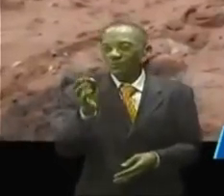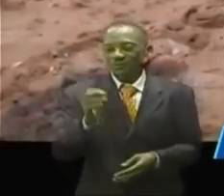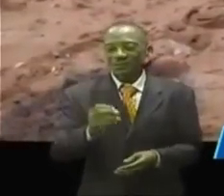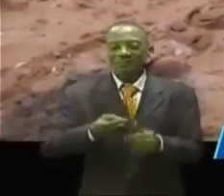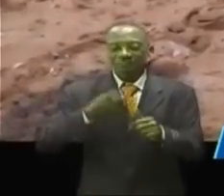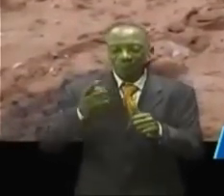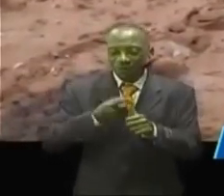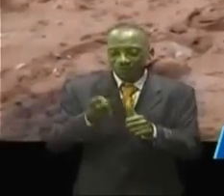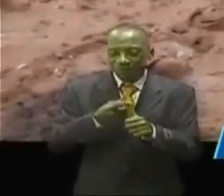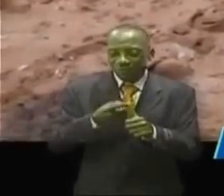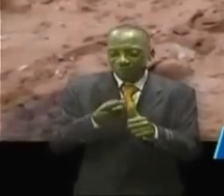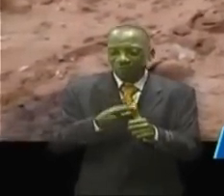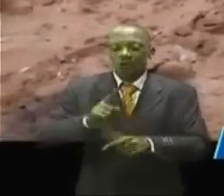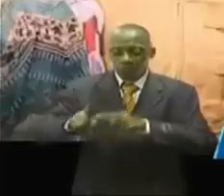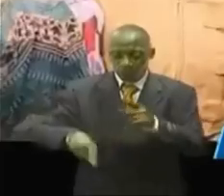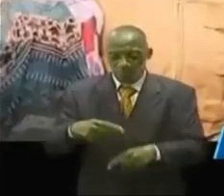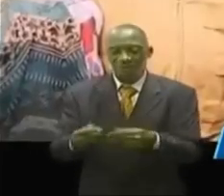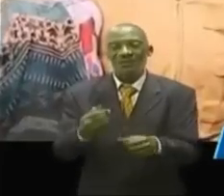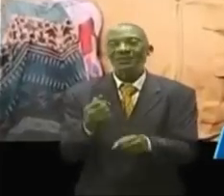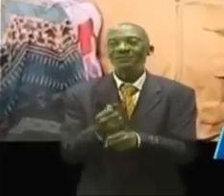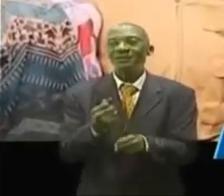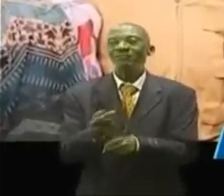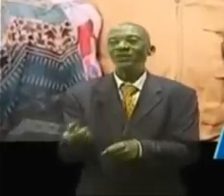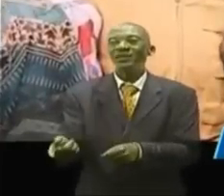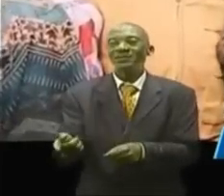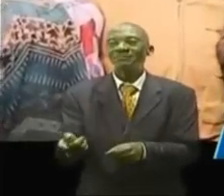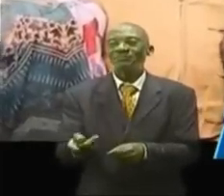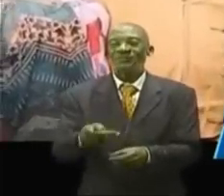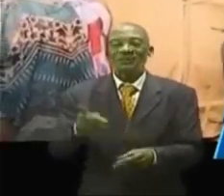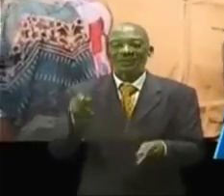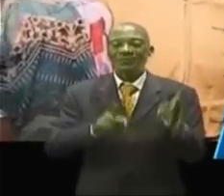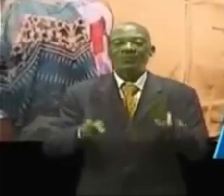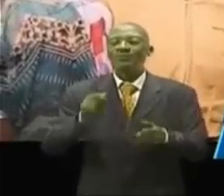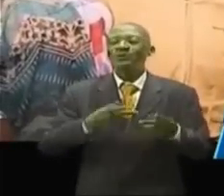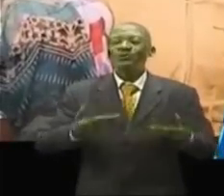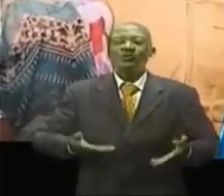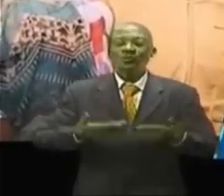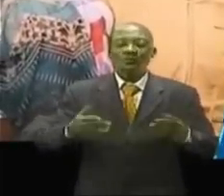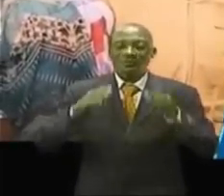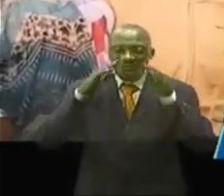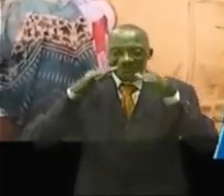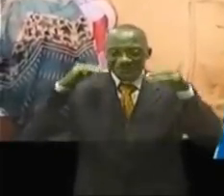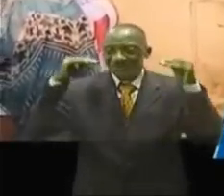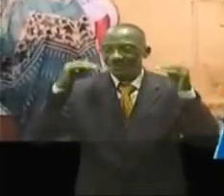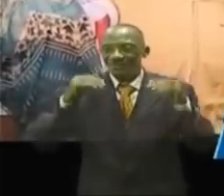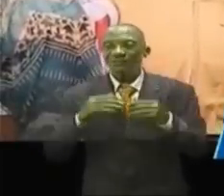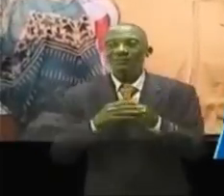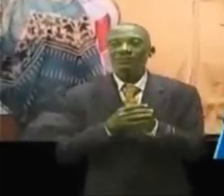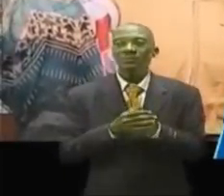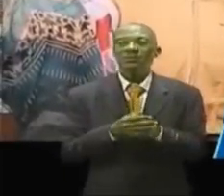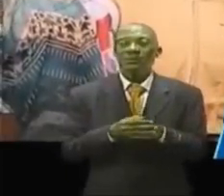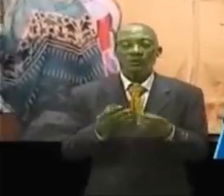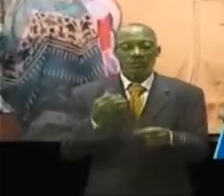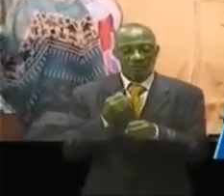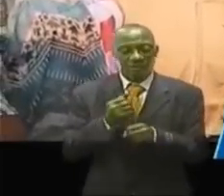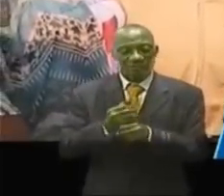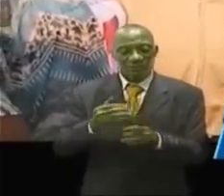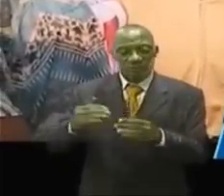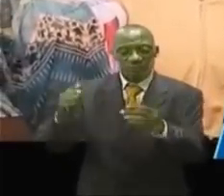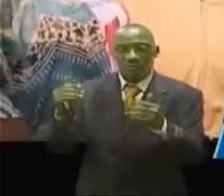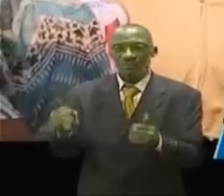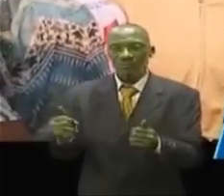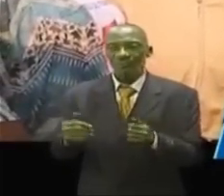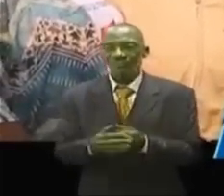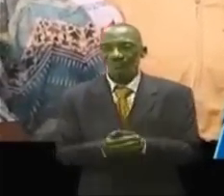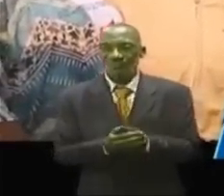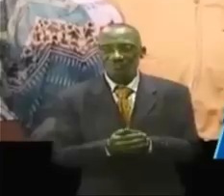permettait pas à la population de se mouvoir, d'exercer ses activités dans de bonnes conditions. Aujourd'hui, la plus haute autorité